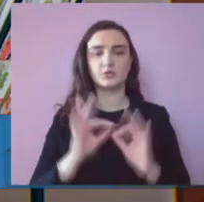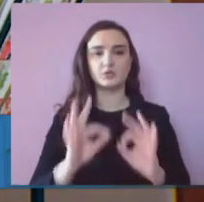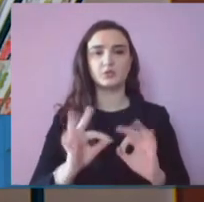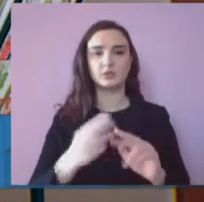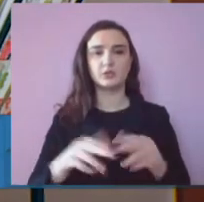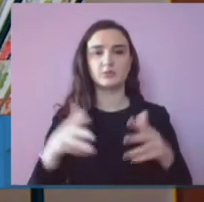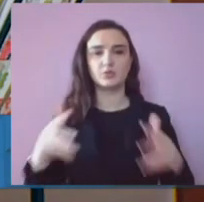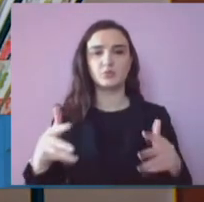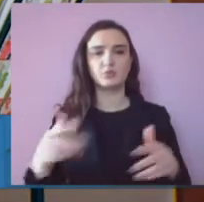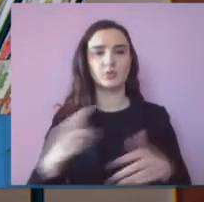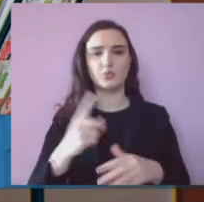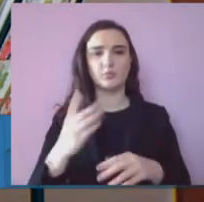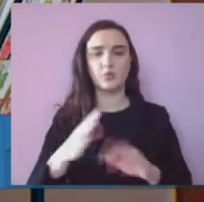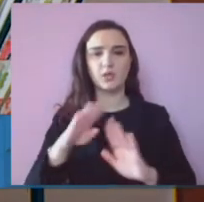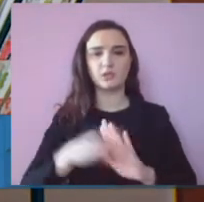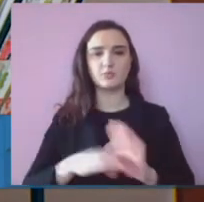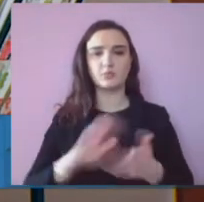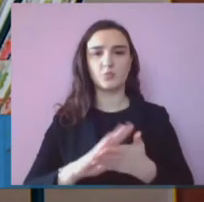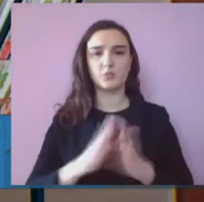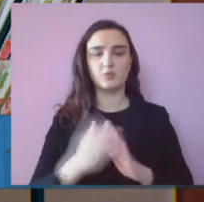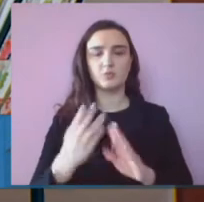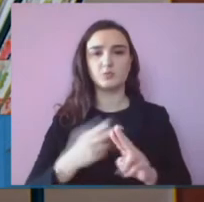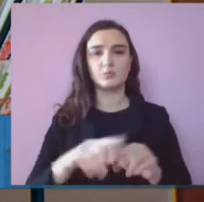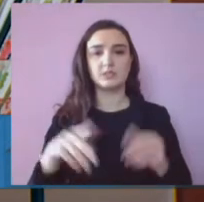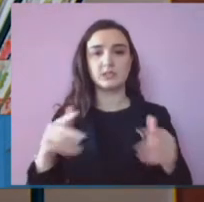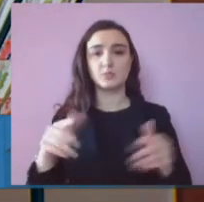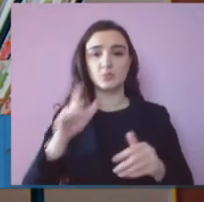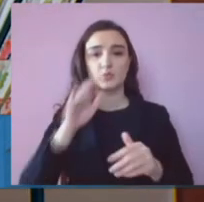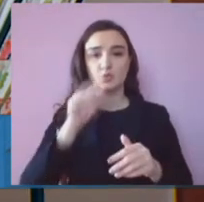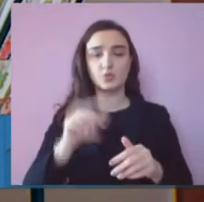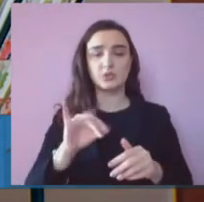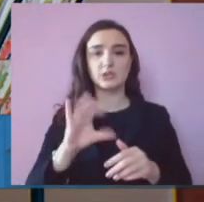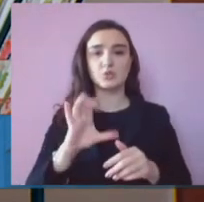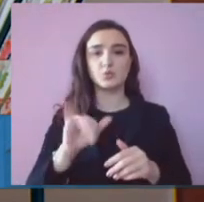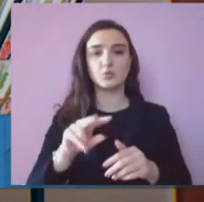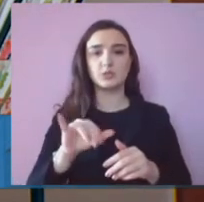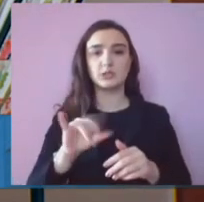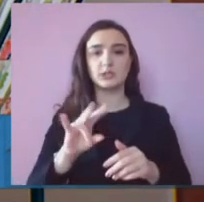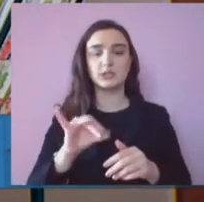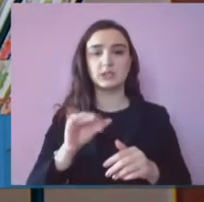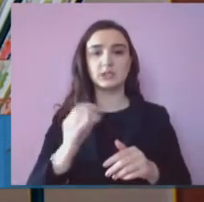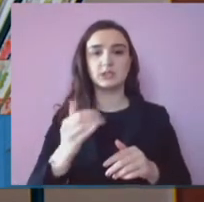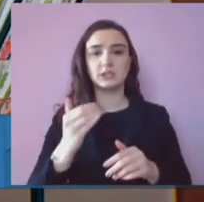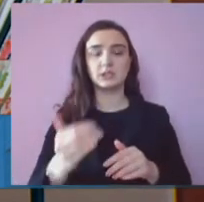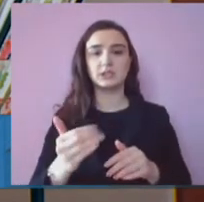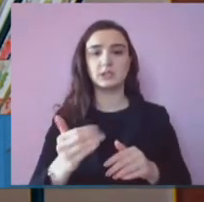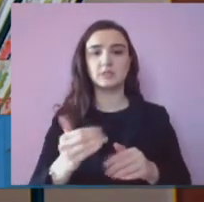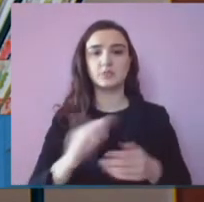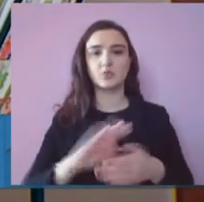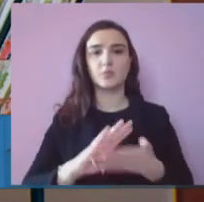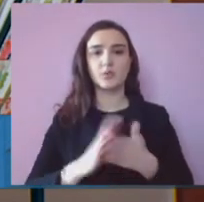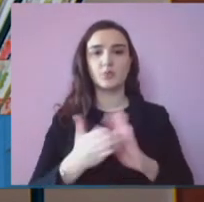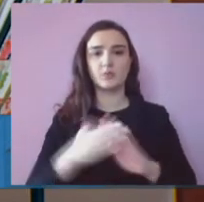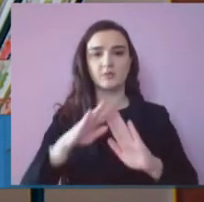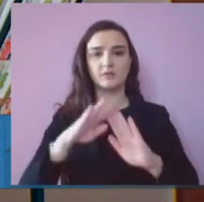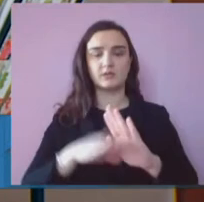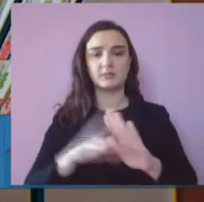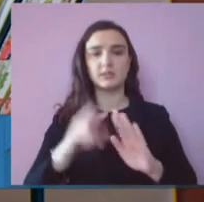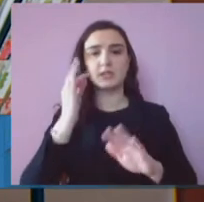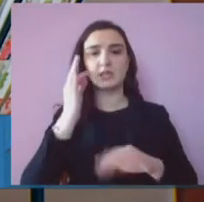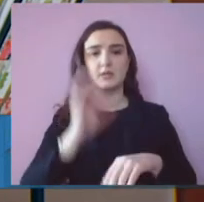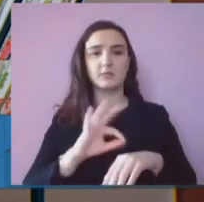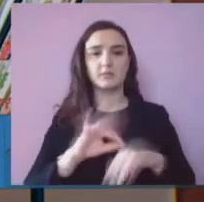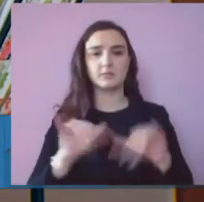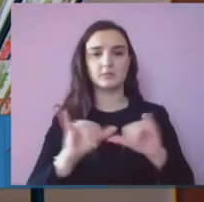რატო აუარესებ მდგომარეობას. იმიტომ რომ სიმსუქნის დროს ინსულინის მიმართ მგრძნობელობა ქვეითდება და დიაბეტის განვითარების რისკი უფრო